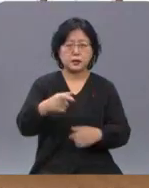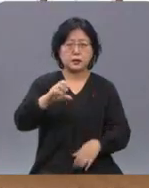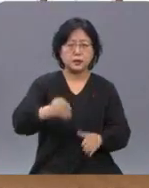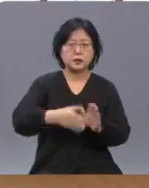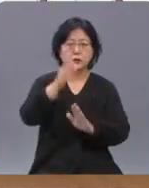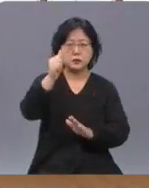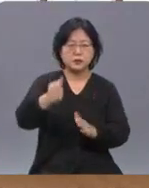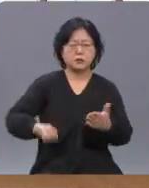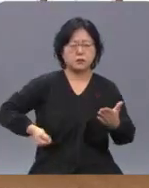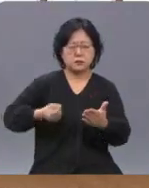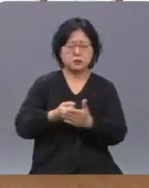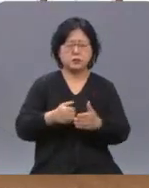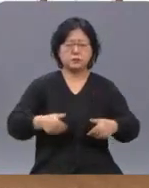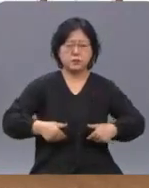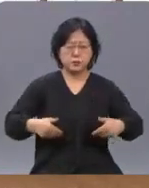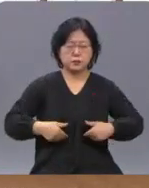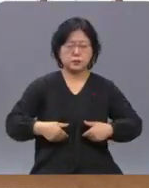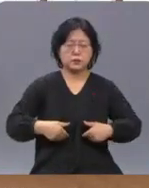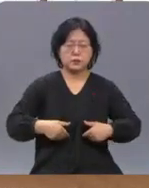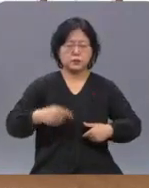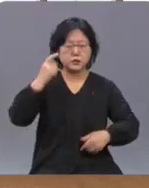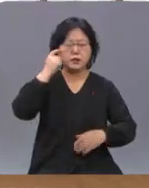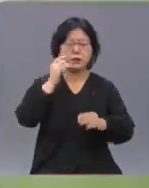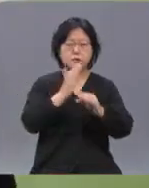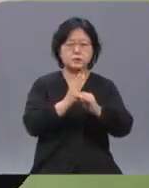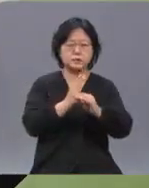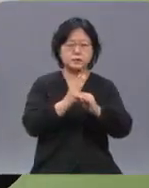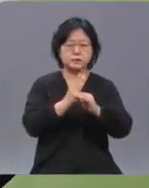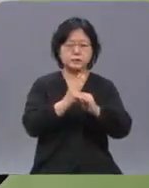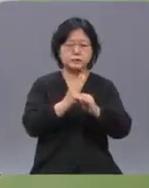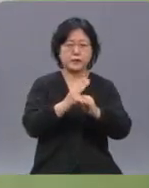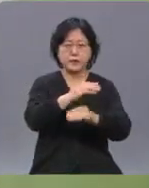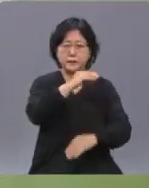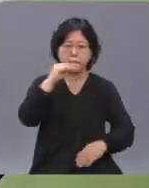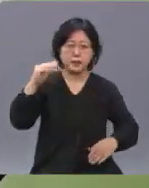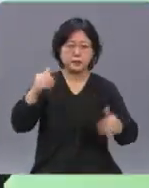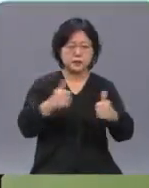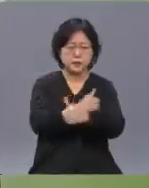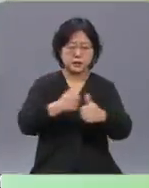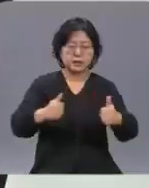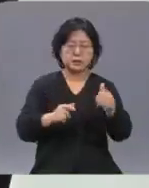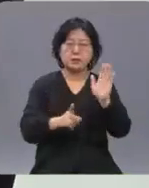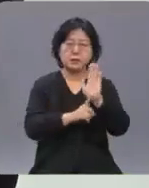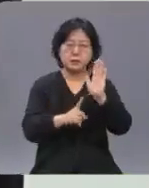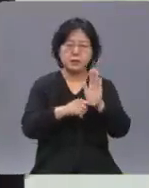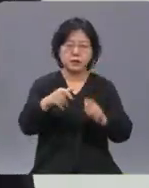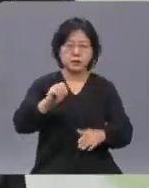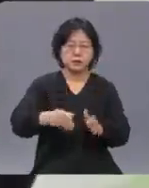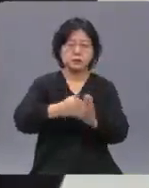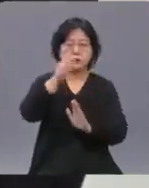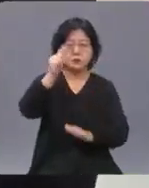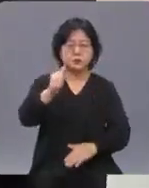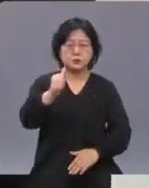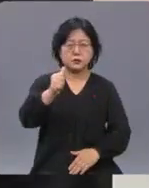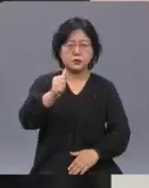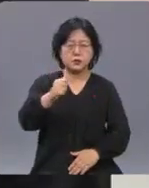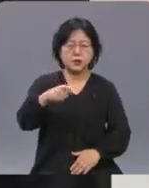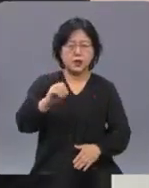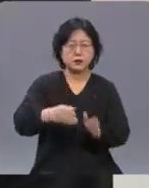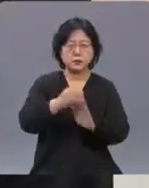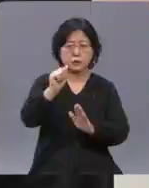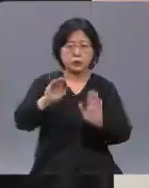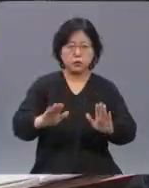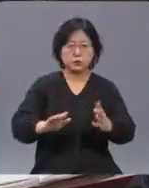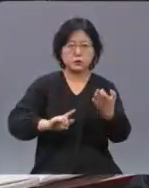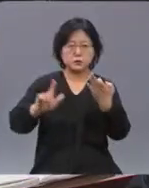관계량실장님께서 좀 결단을 내려야 되지 않을까 이렇게 생각을 합니다 적재적소 인사를 강조해온 강기정 시장 강시장은